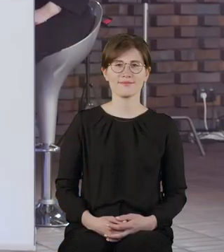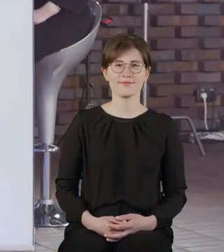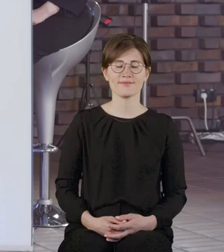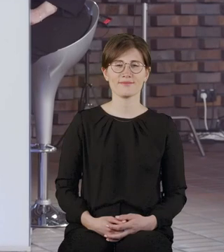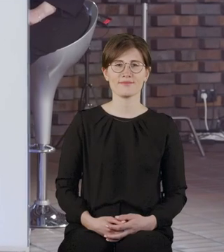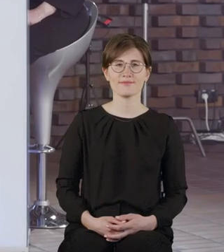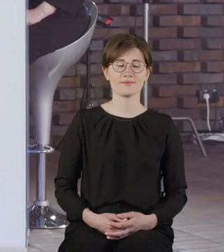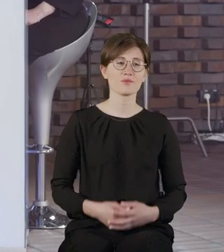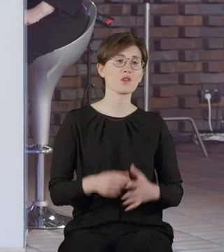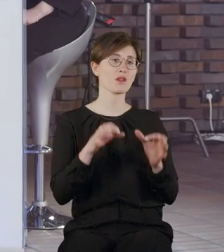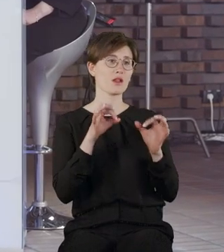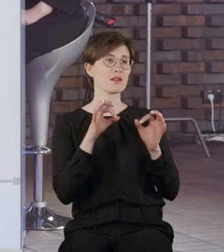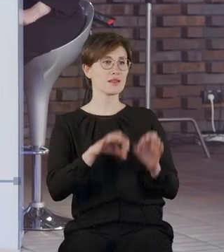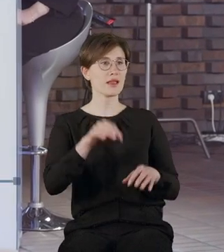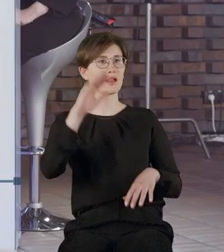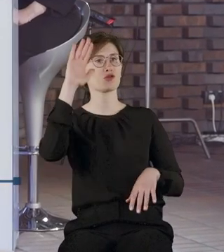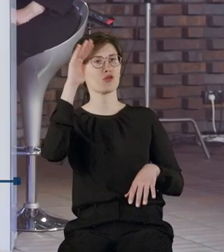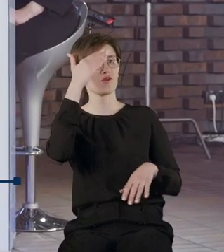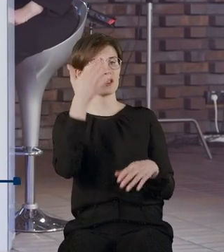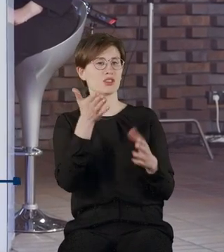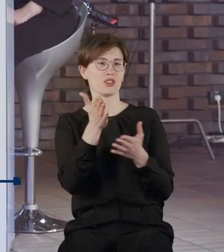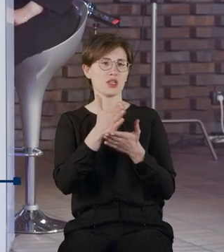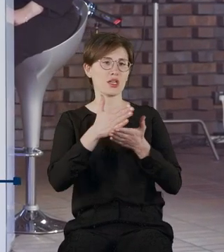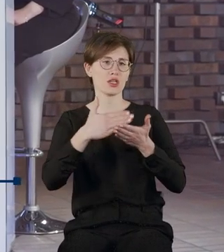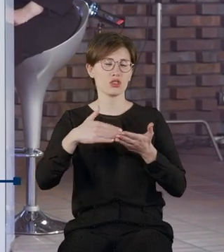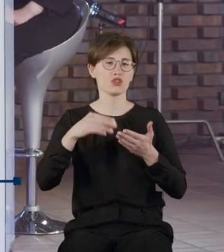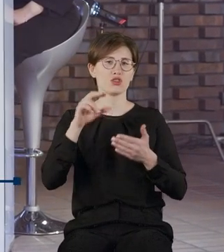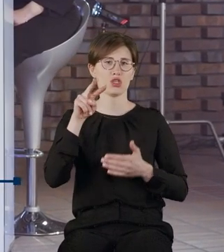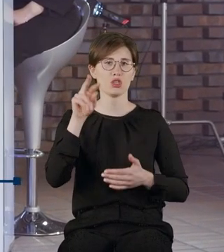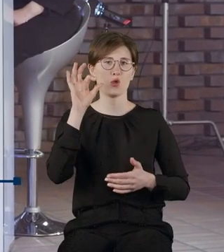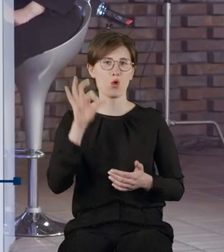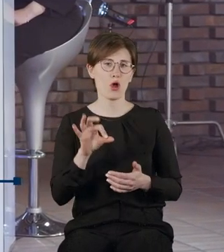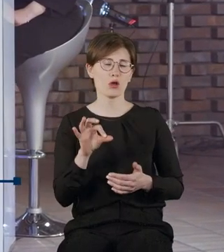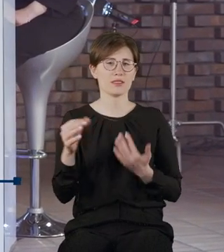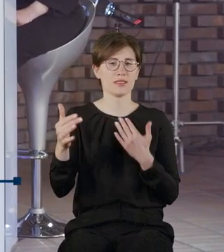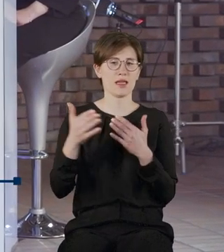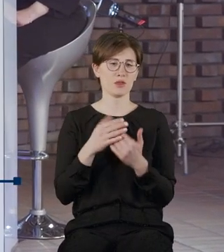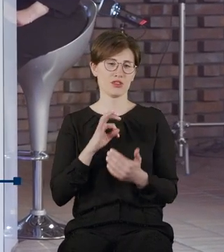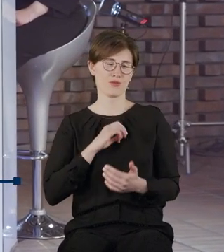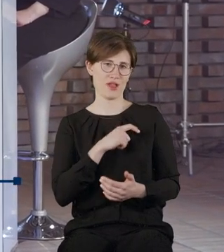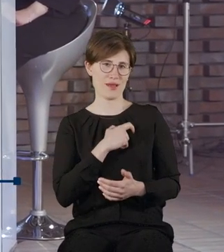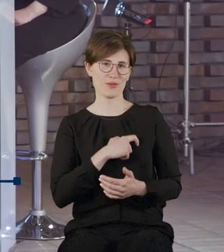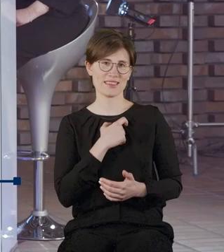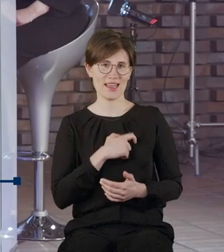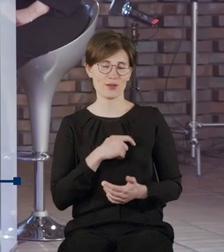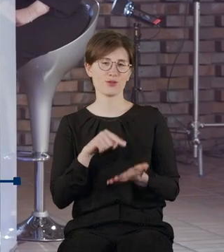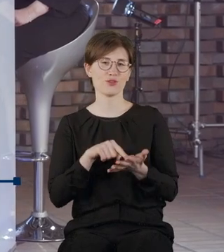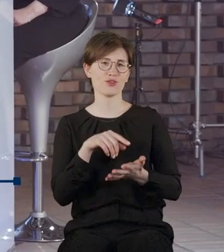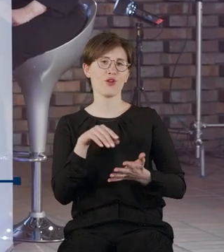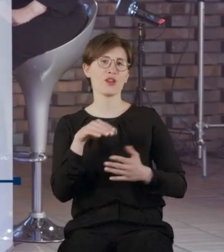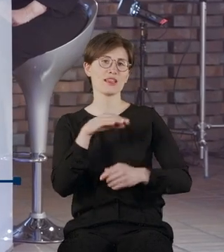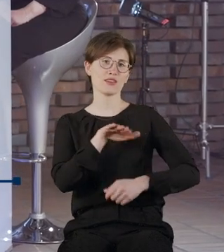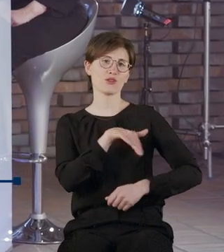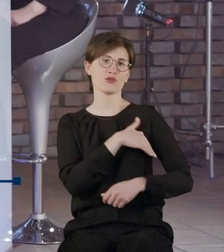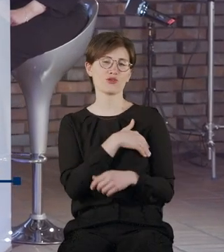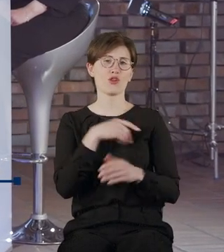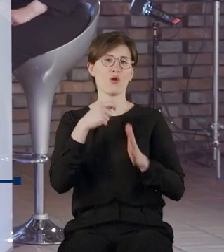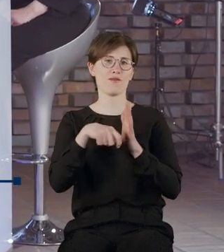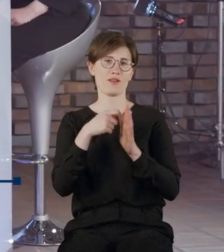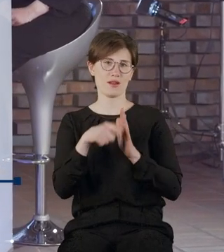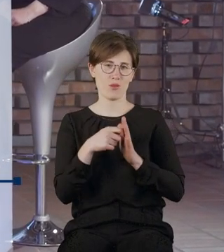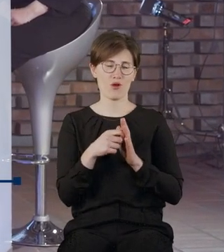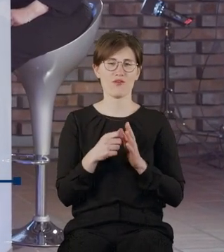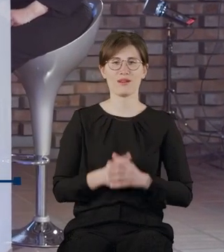Teraz dowiecie się trochę o części Uniwersytetu Śląskiego, która jest najbliższa memu sercu, czyli o Szkole Filmowej imienia Krzysztofa